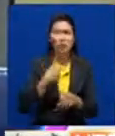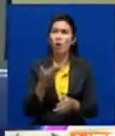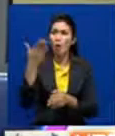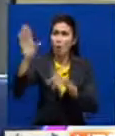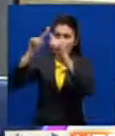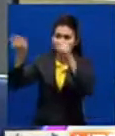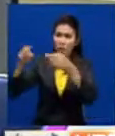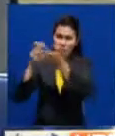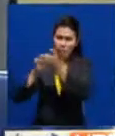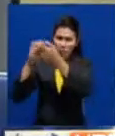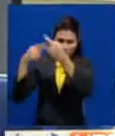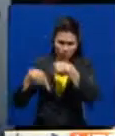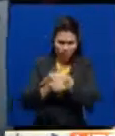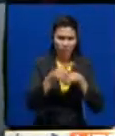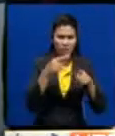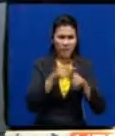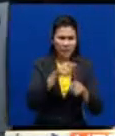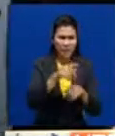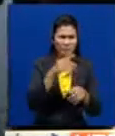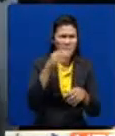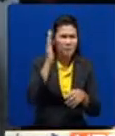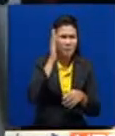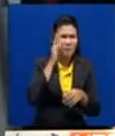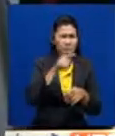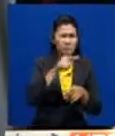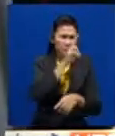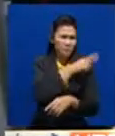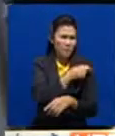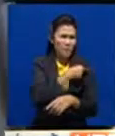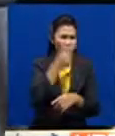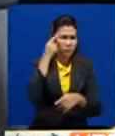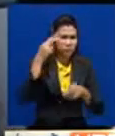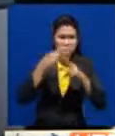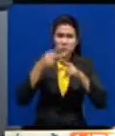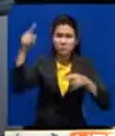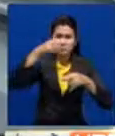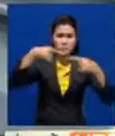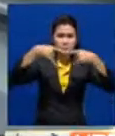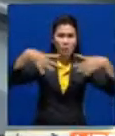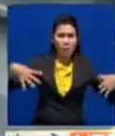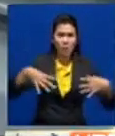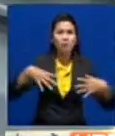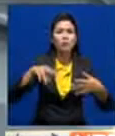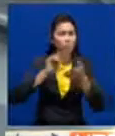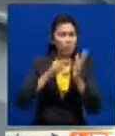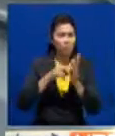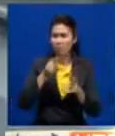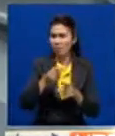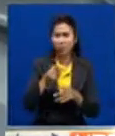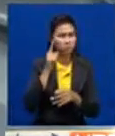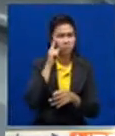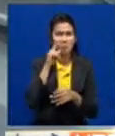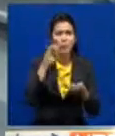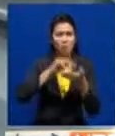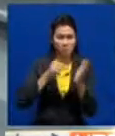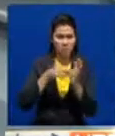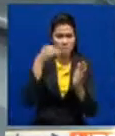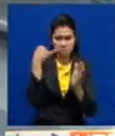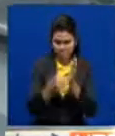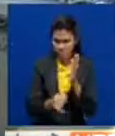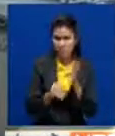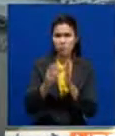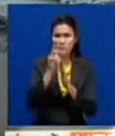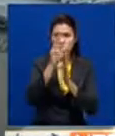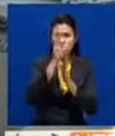ใบอนุญาตแต่ว่ากลับให้นายแพทย์รุ่งโรจน์นนทะเสนมารักษาแทนซึ่งก็ถือว่าการกระทำแบบนี้มีความผิดทางวินัย